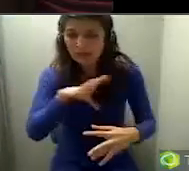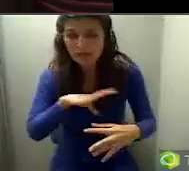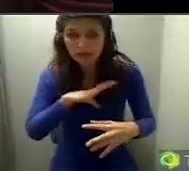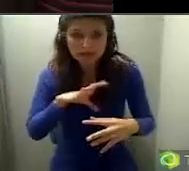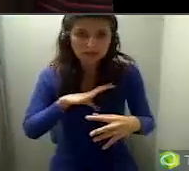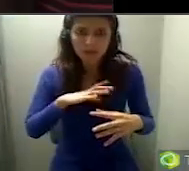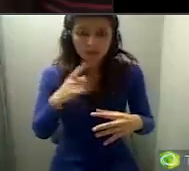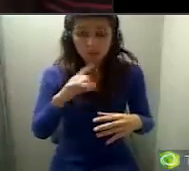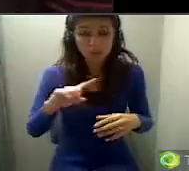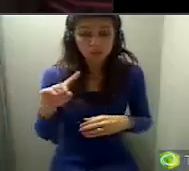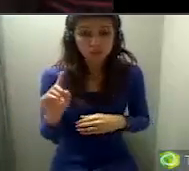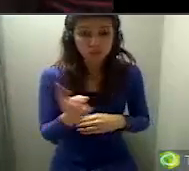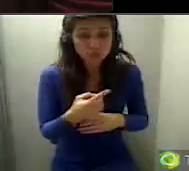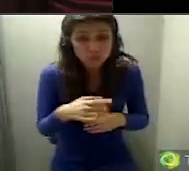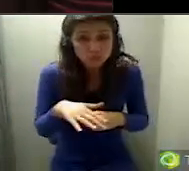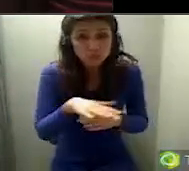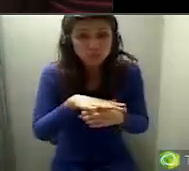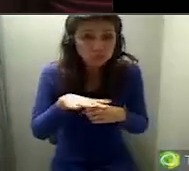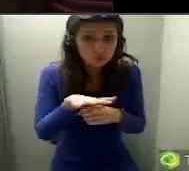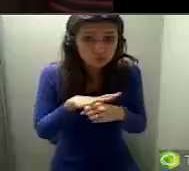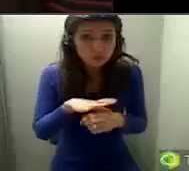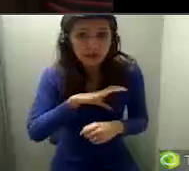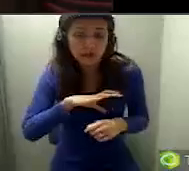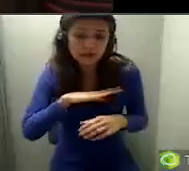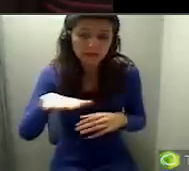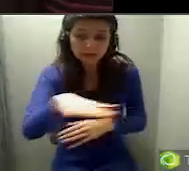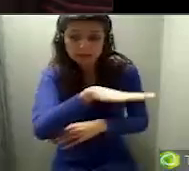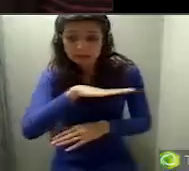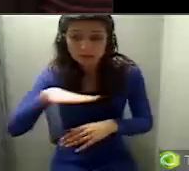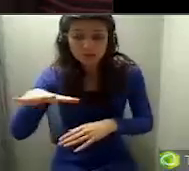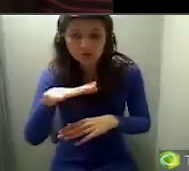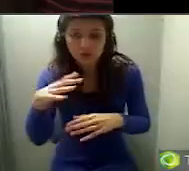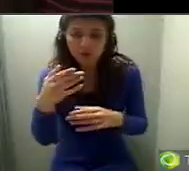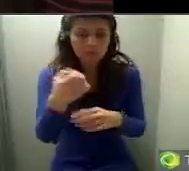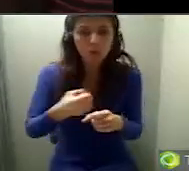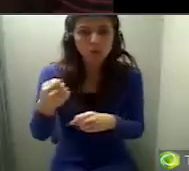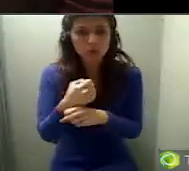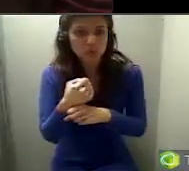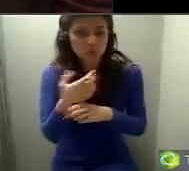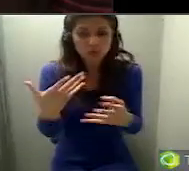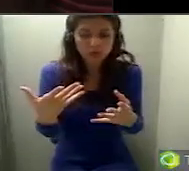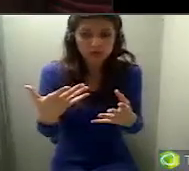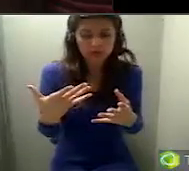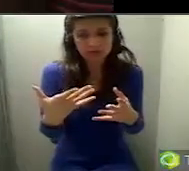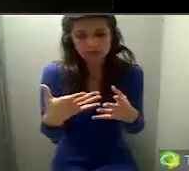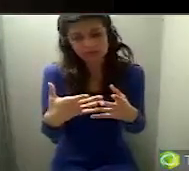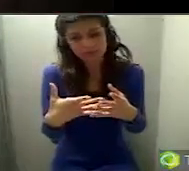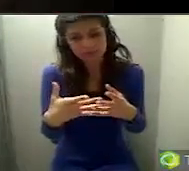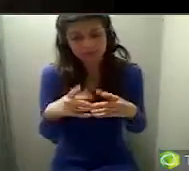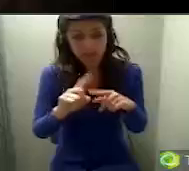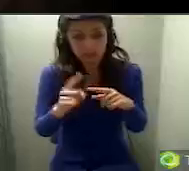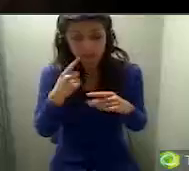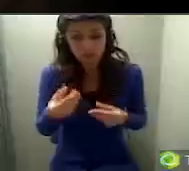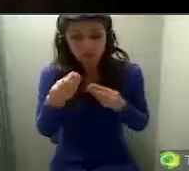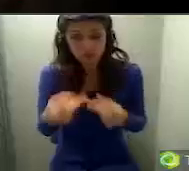construire vraiment un art de vivre sur nos territoires, quelle que soit leur taille. C'est possible. C'est possible. C'est donc possible. On va